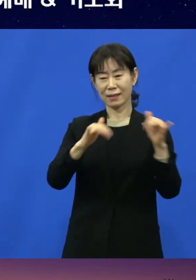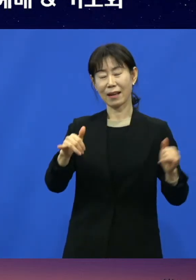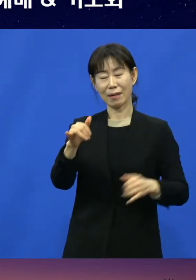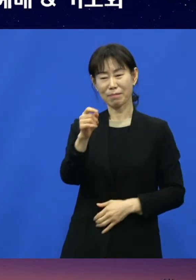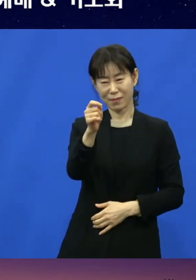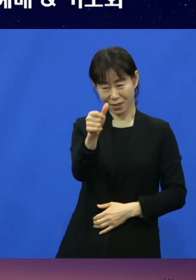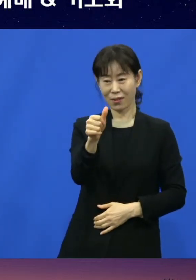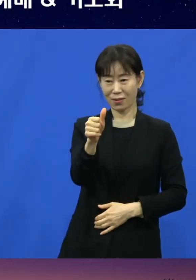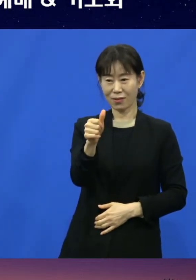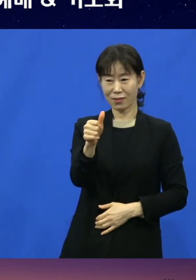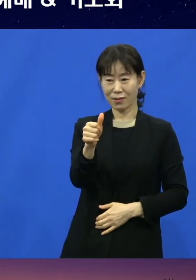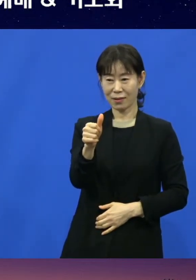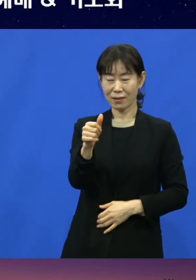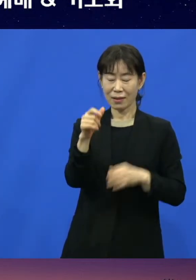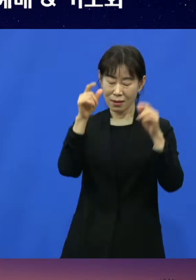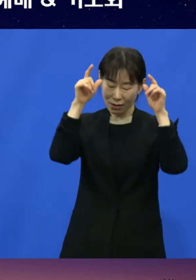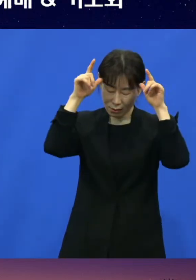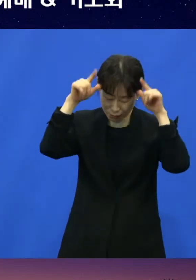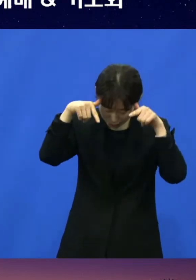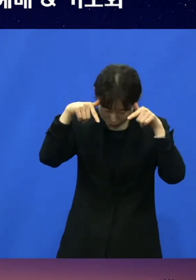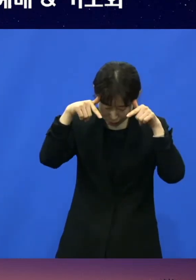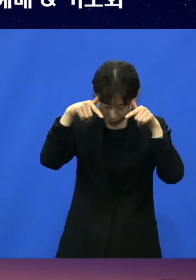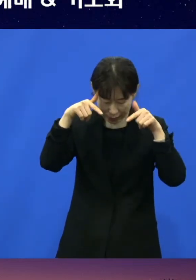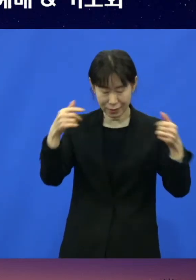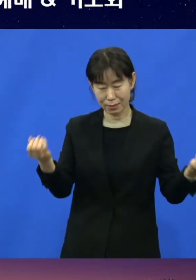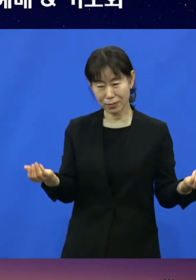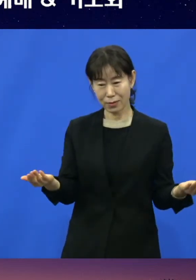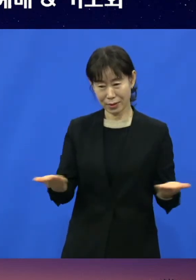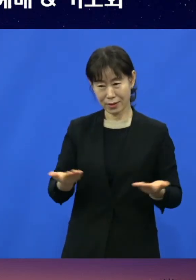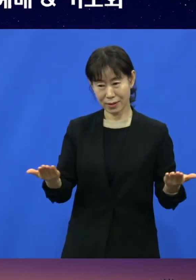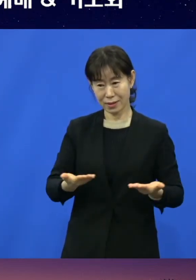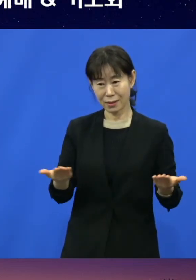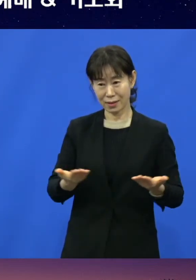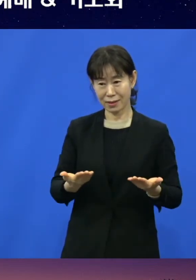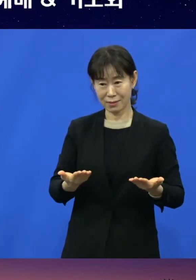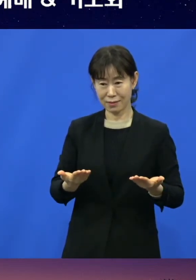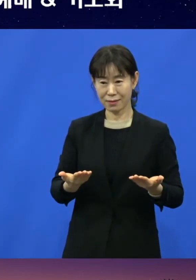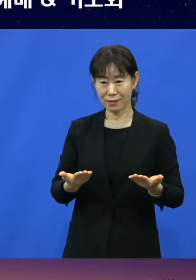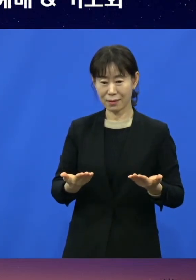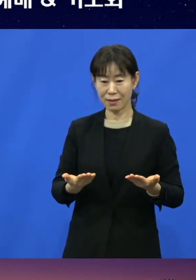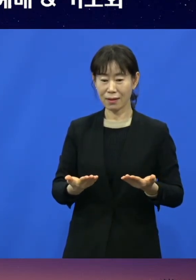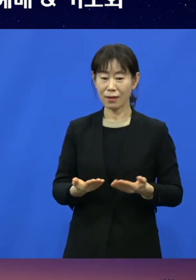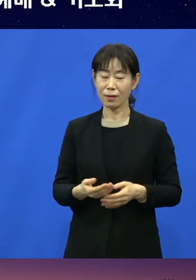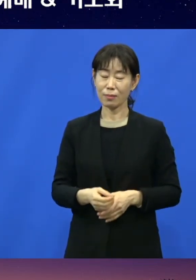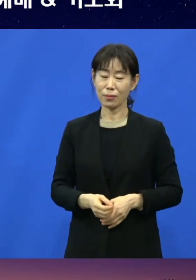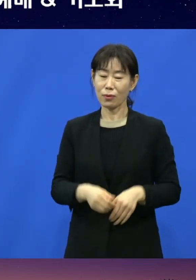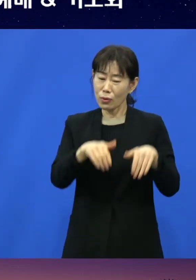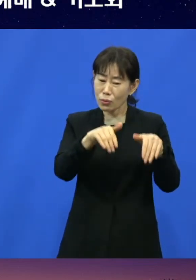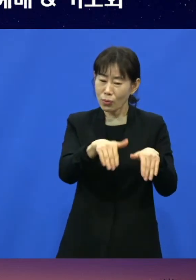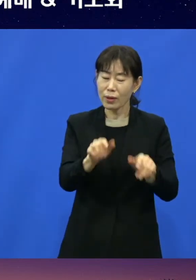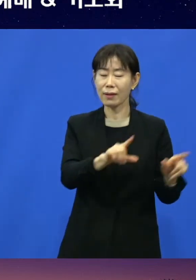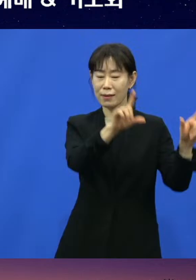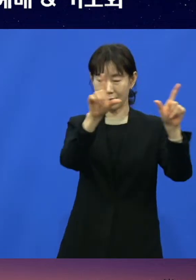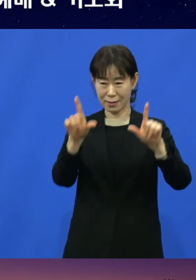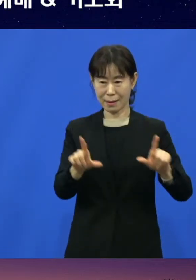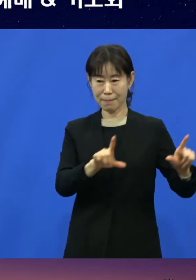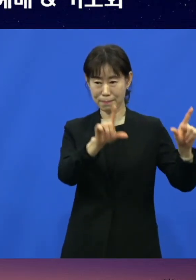하는 경우가 너무 많죠. 어쩌면 보면 오늘 현대인들은 노예적 삶이에요. 노예적 삶, 끌려다니는 거예요.